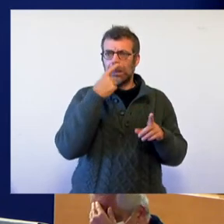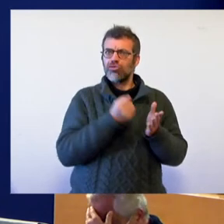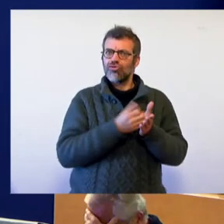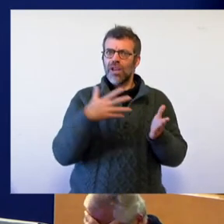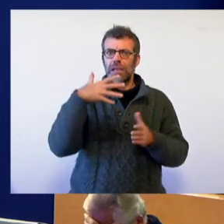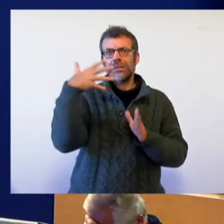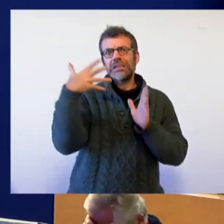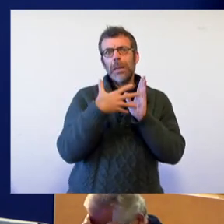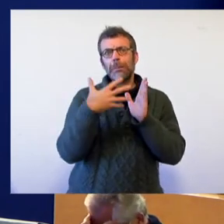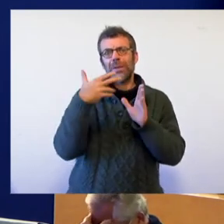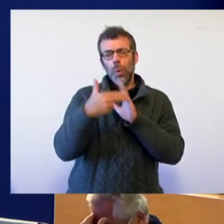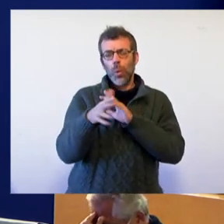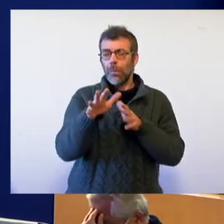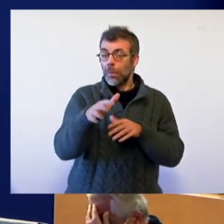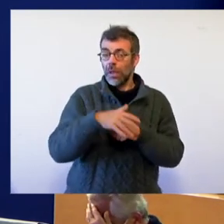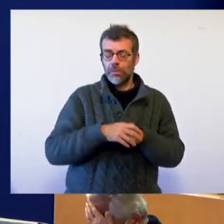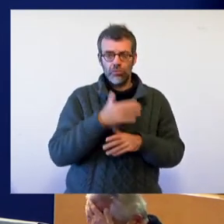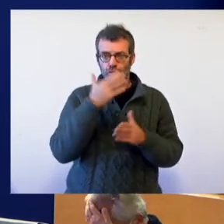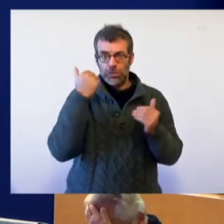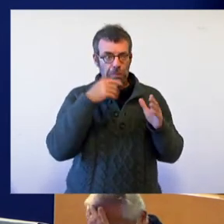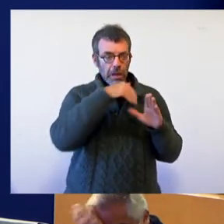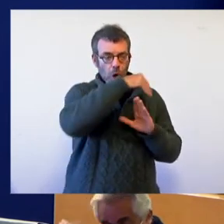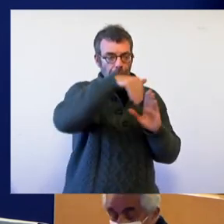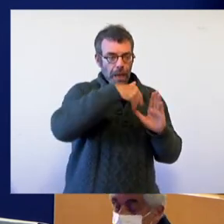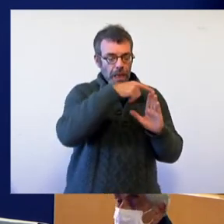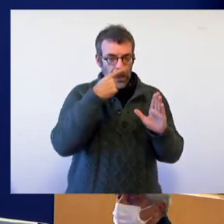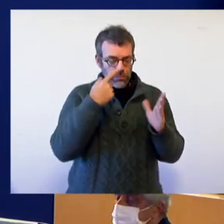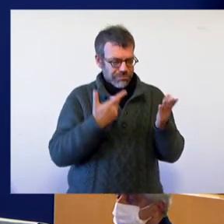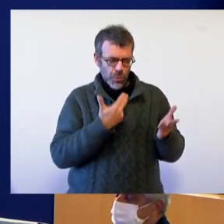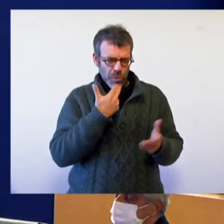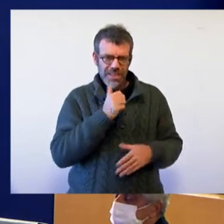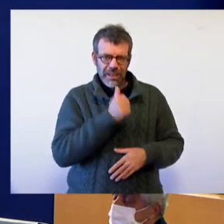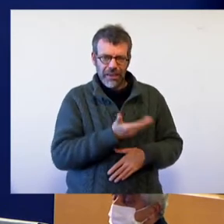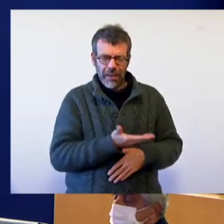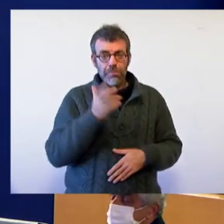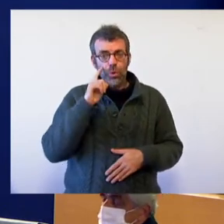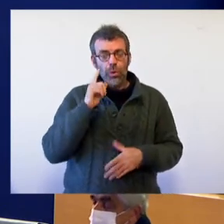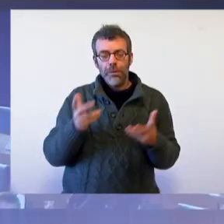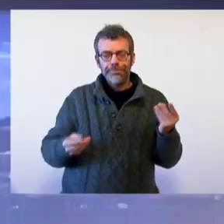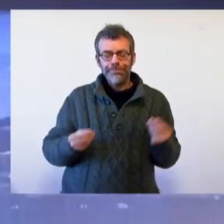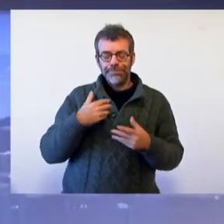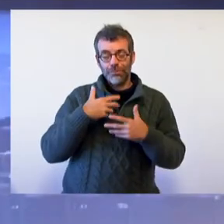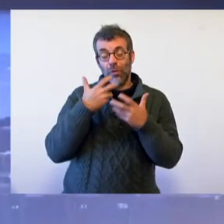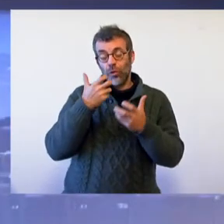publique, s'ils sont emballés. Voilà, c'est juste une question, je voudrais essayer de comprendre.